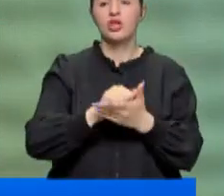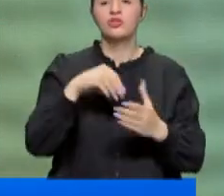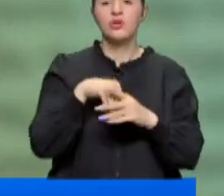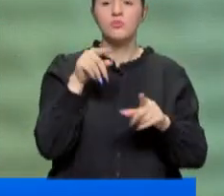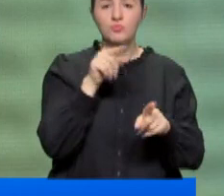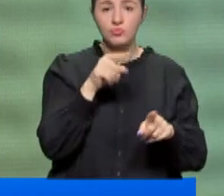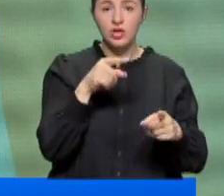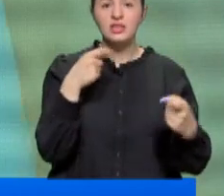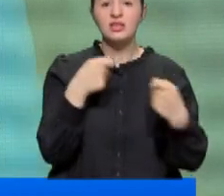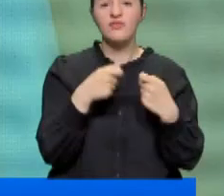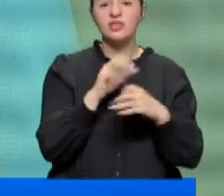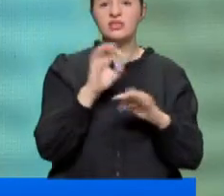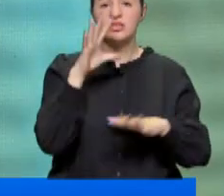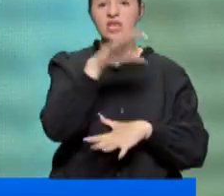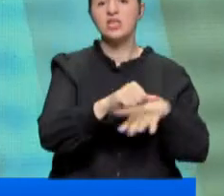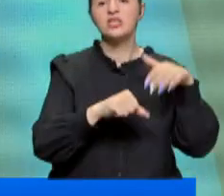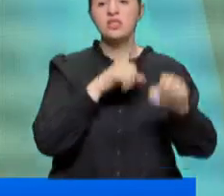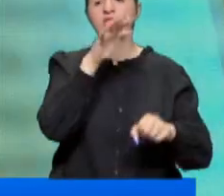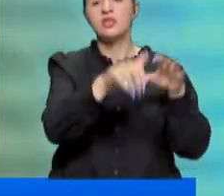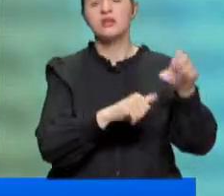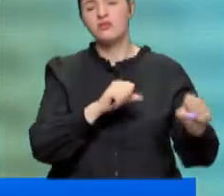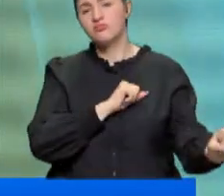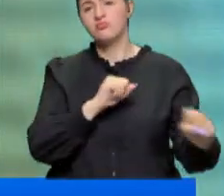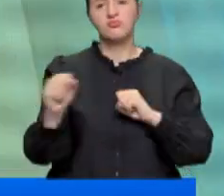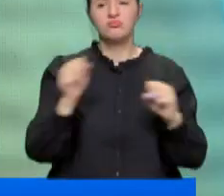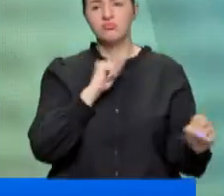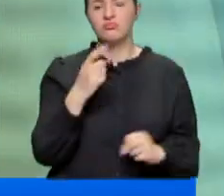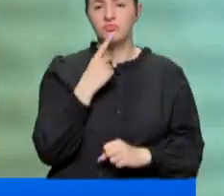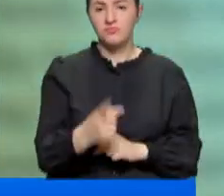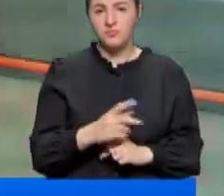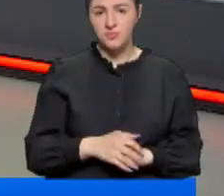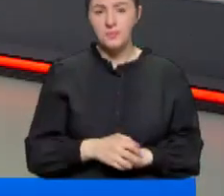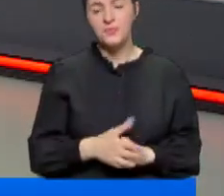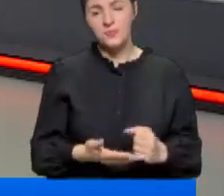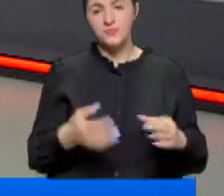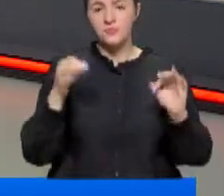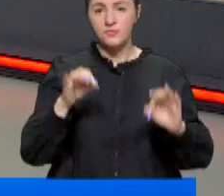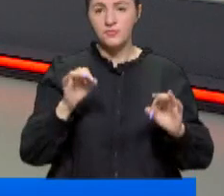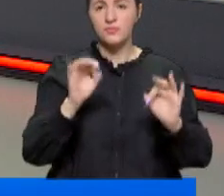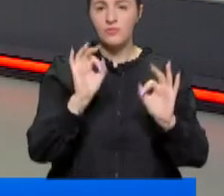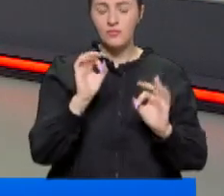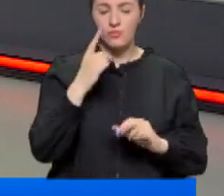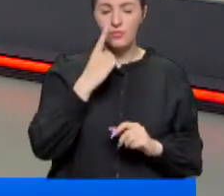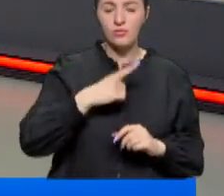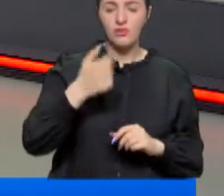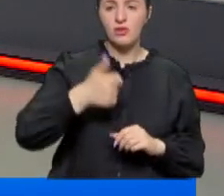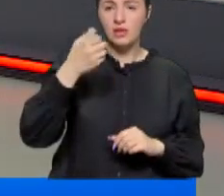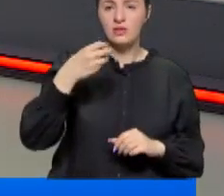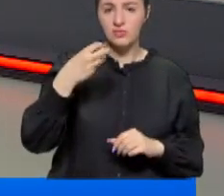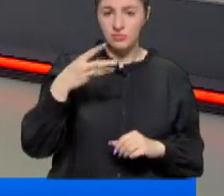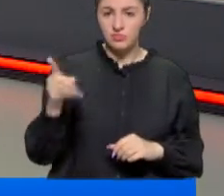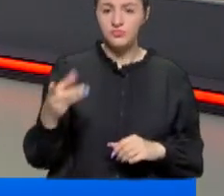üzerinden bu Savaşsız istila tepkisini gösterdi Şimdi hemen Cumhurbaşkanı